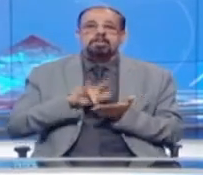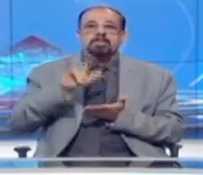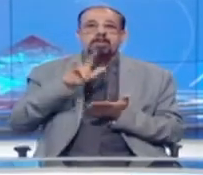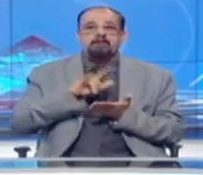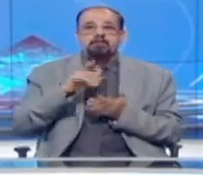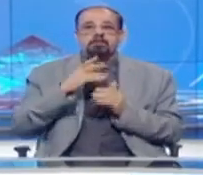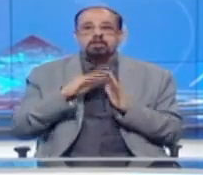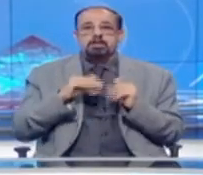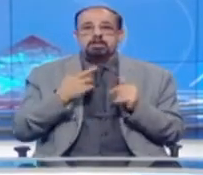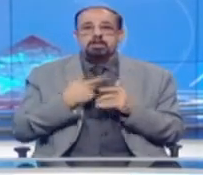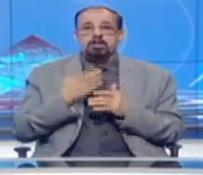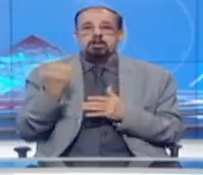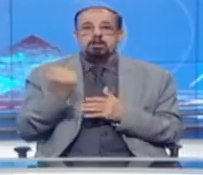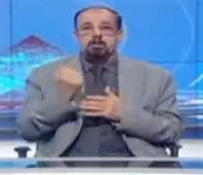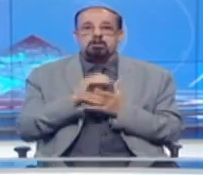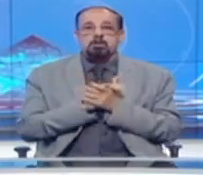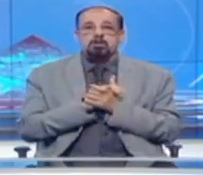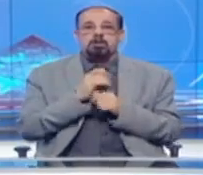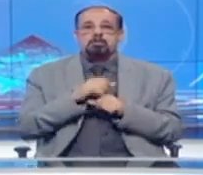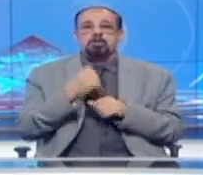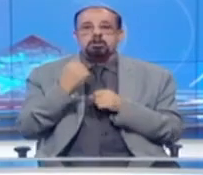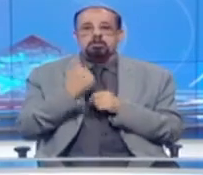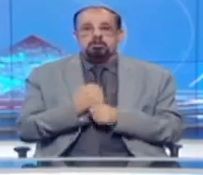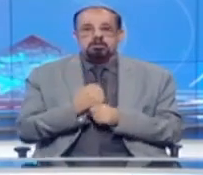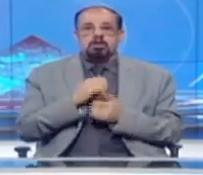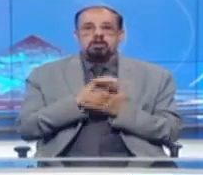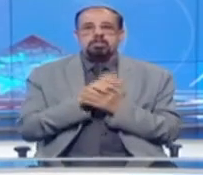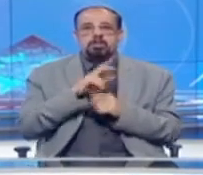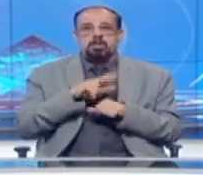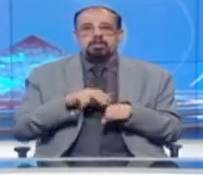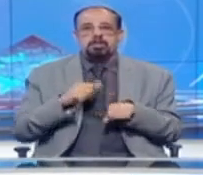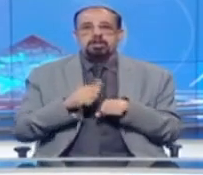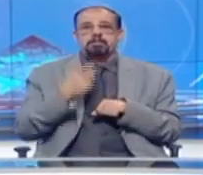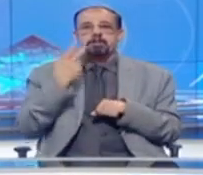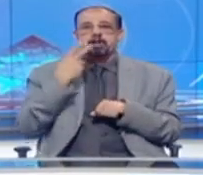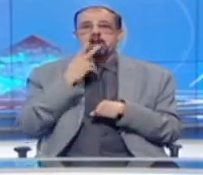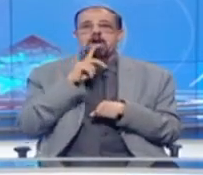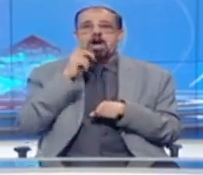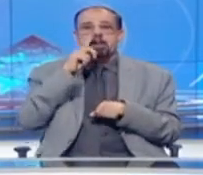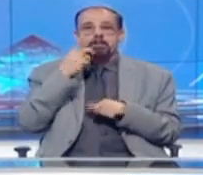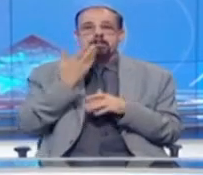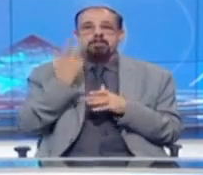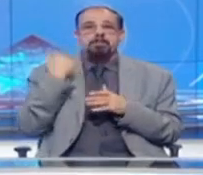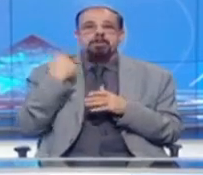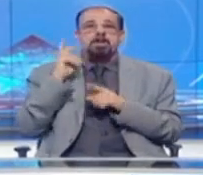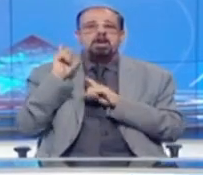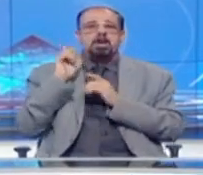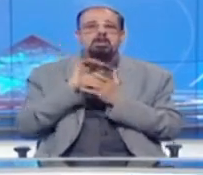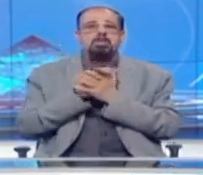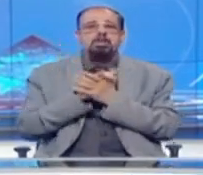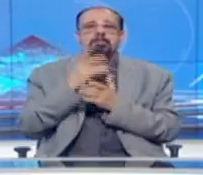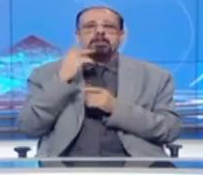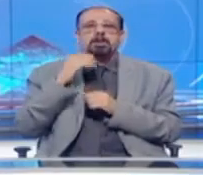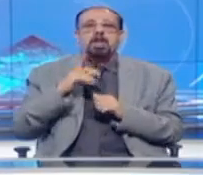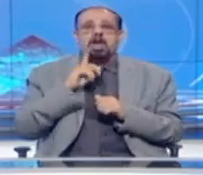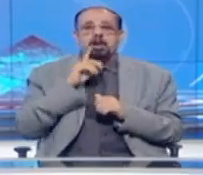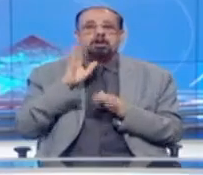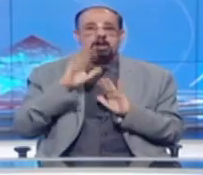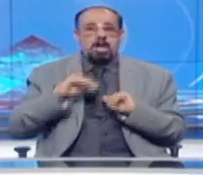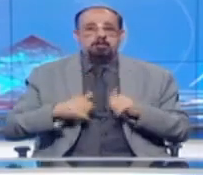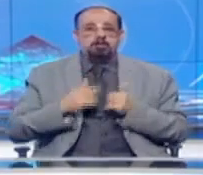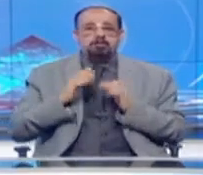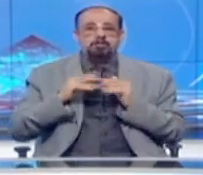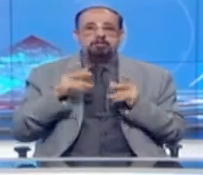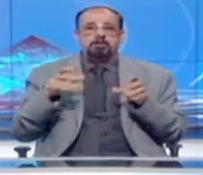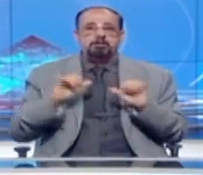وزيرة الهجرة أن العلاقات المصرية الأرمينية قوية ضاربة بجذورها في عمق التاريخ، حيث إن الأرمن كانوا وما زالوا جزءا